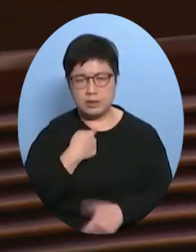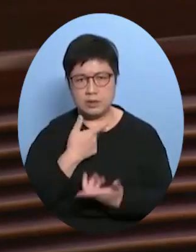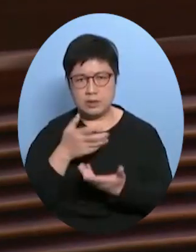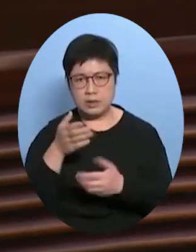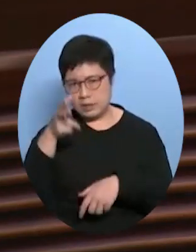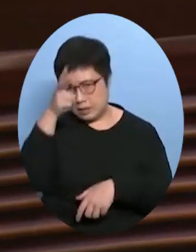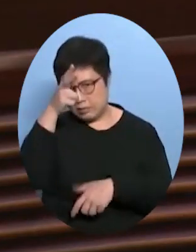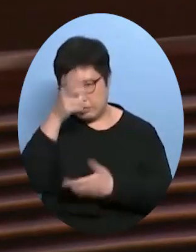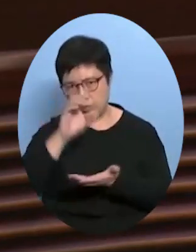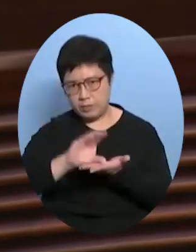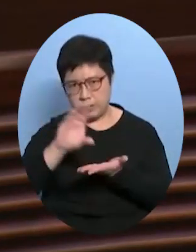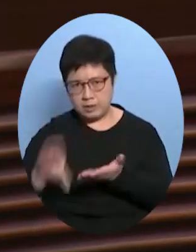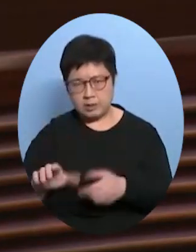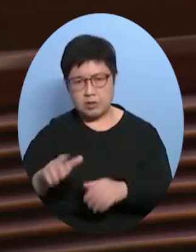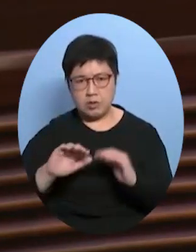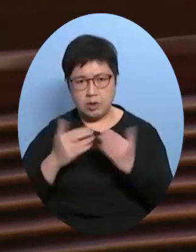校和